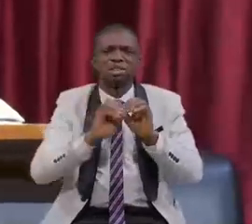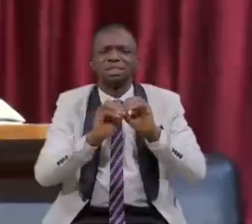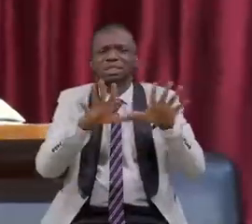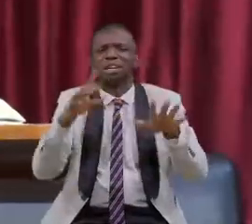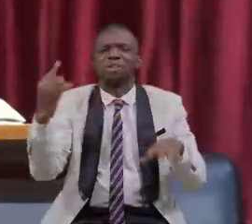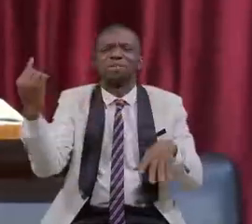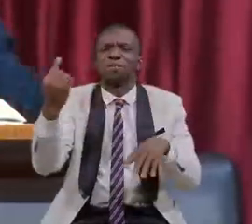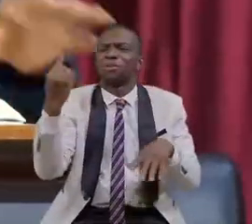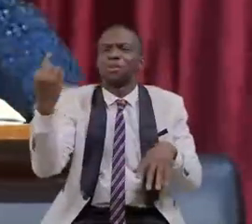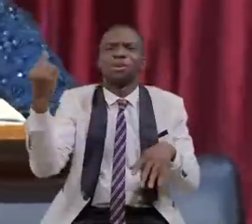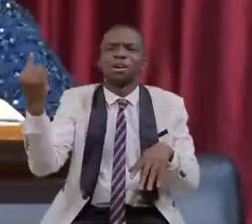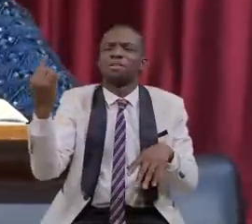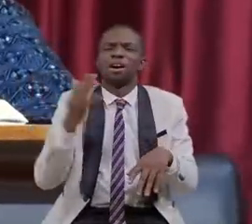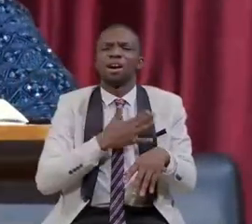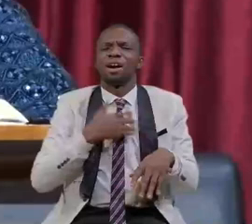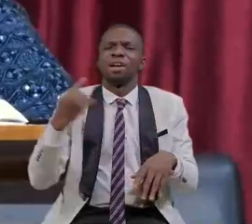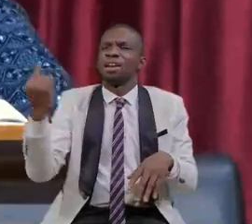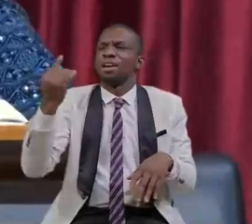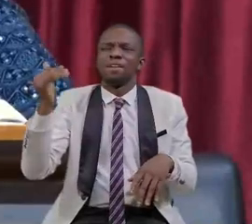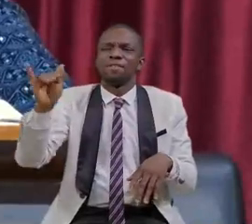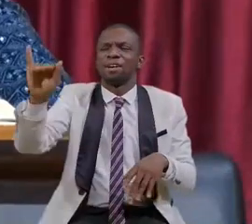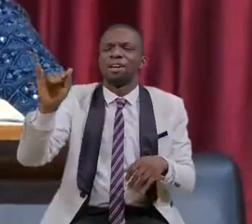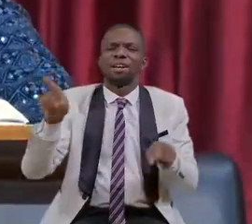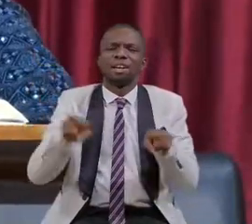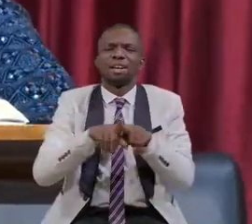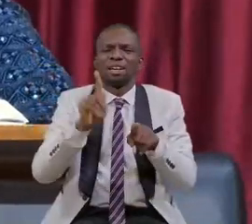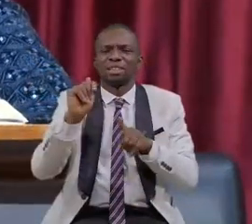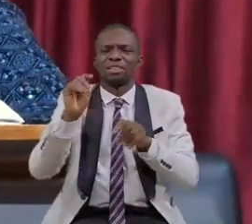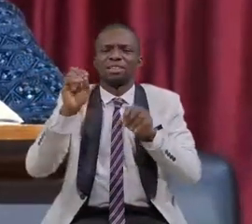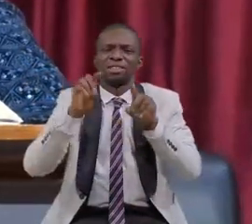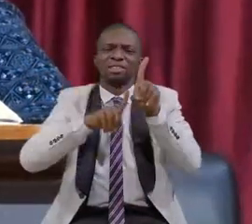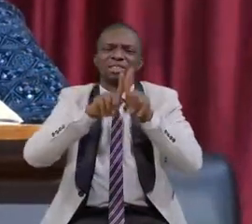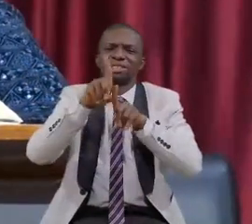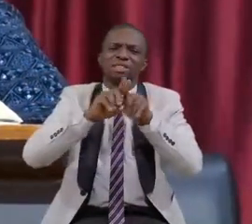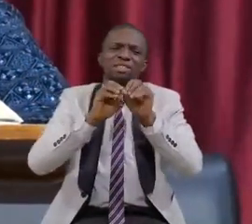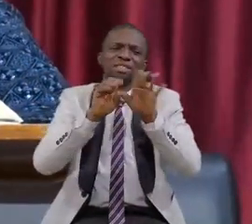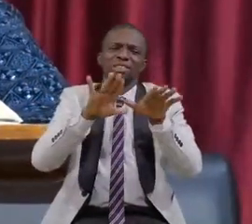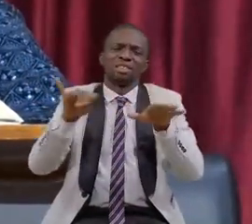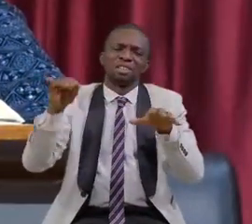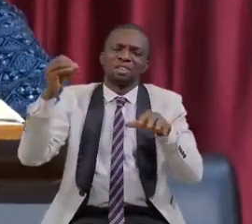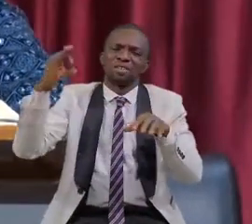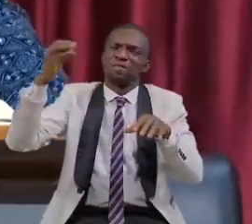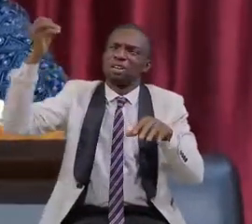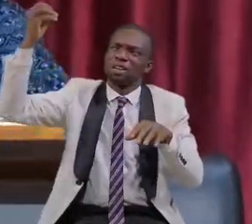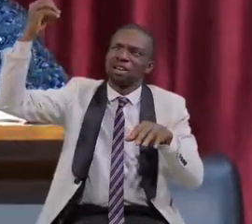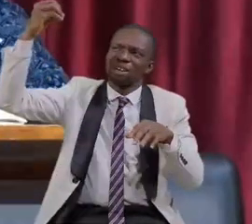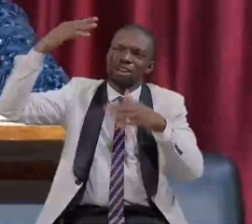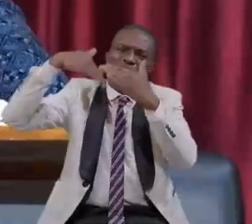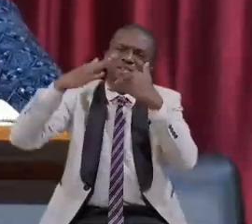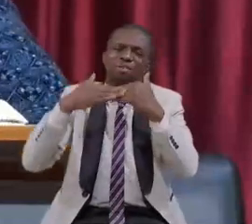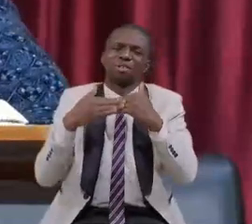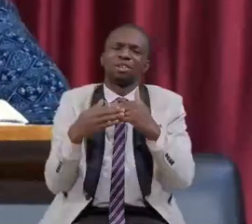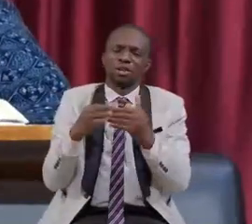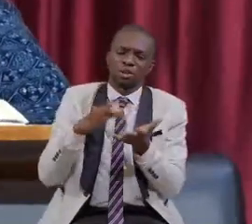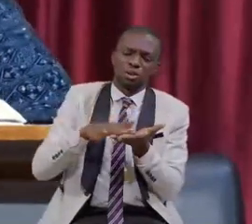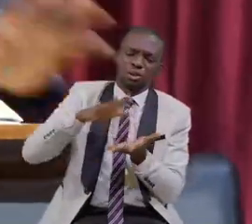Vous allez briller pour toujours dans les cieux. La gloire aujourd'hui, la gloire